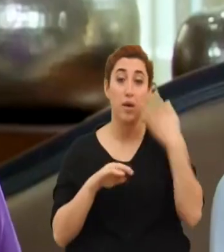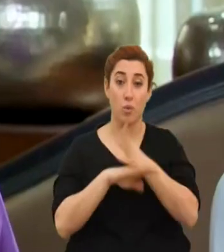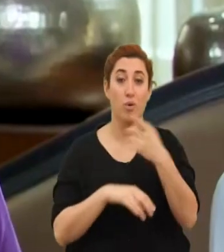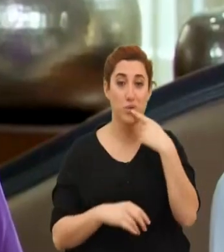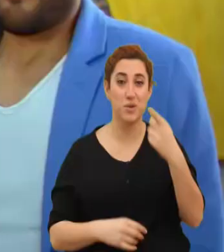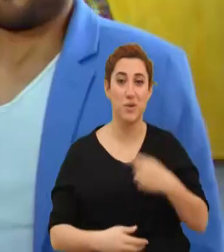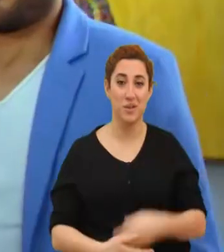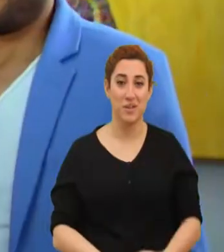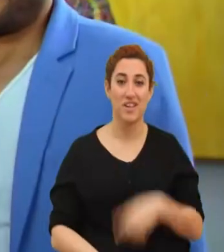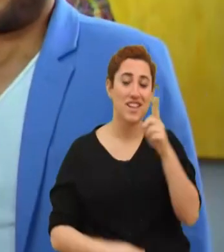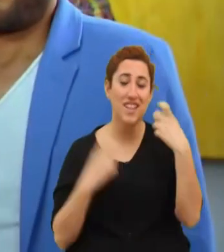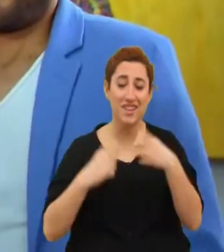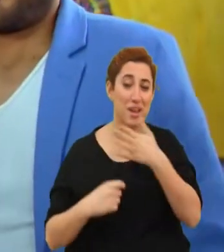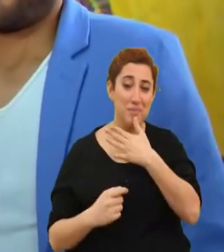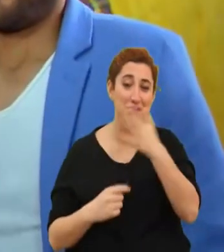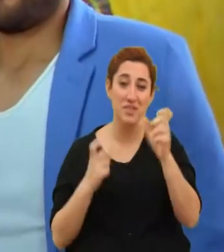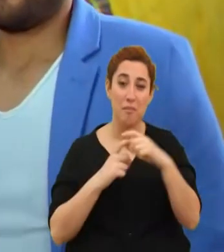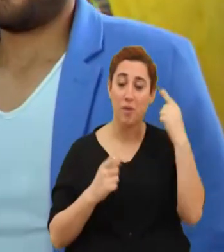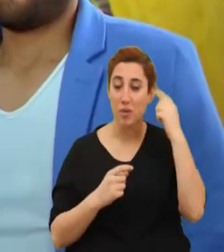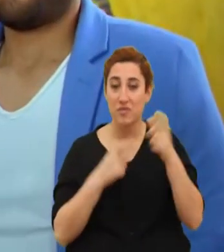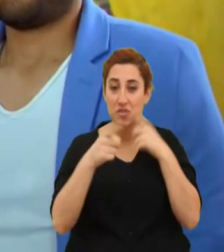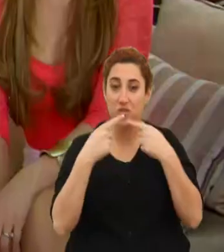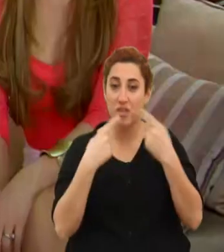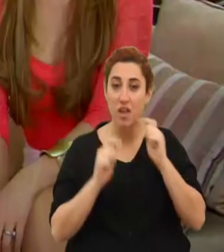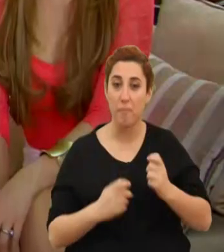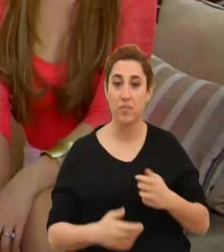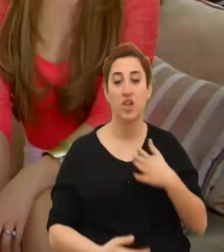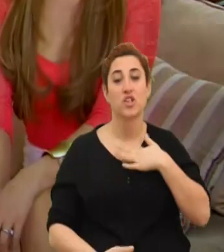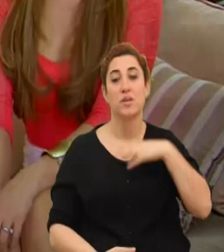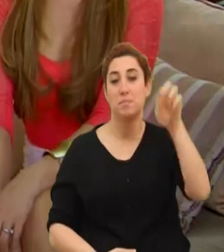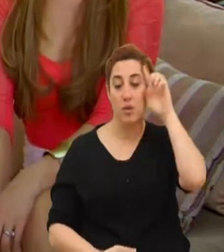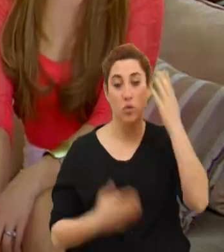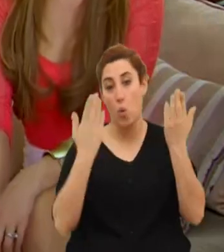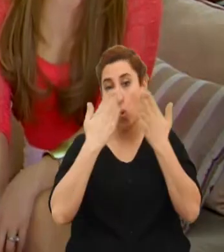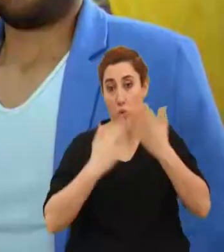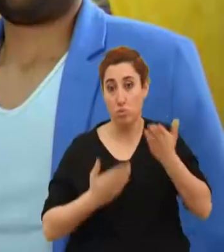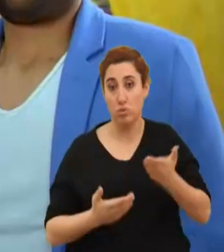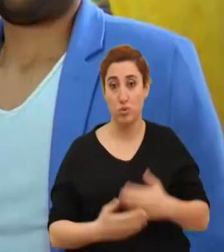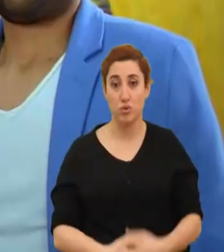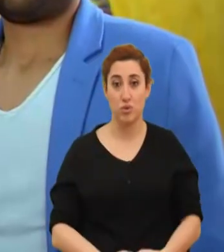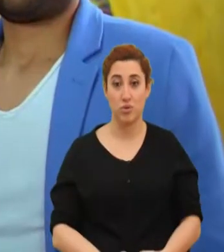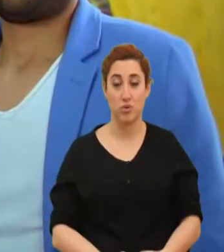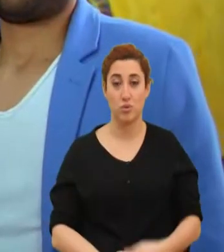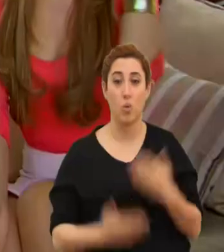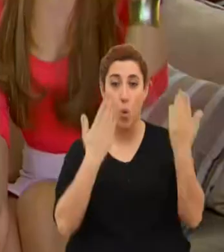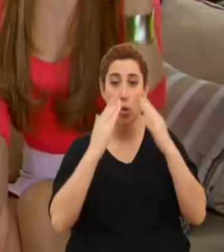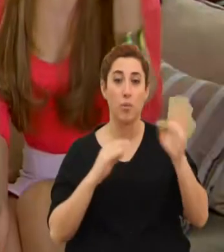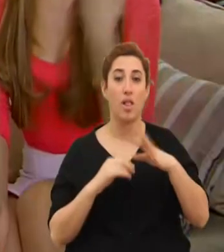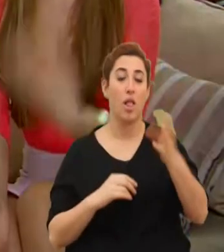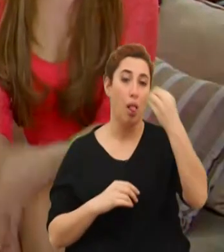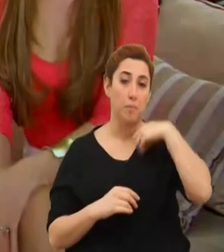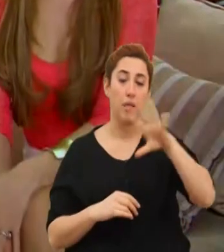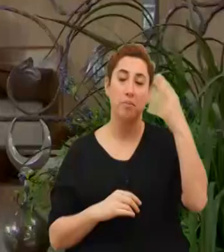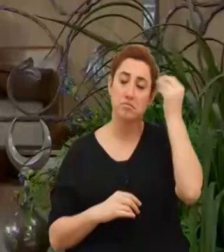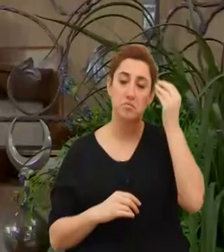Bey doğru söylüyor. Sen nereden bilirsin Serpil? Adam kulağıma söyledi. Canım psikoloji okumuş işte. Zaten okuduğunu böyle